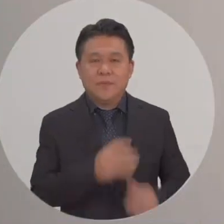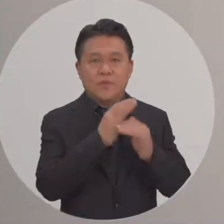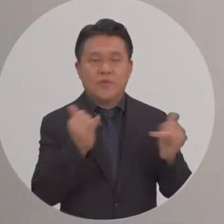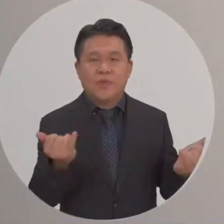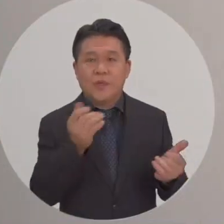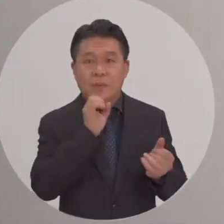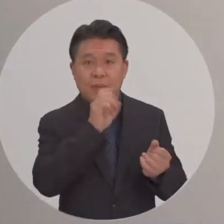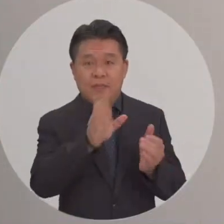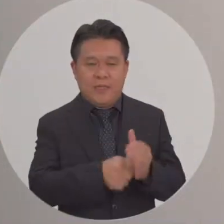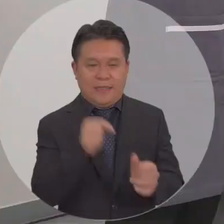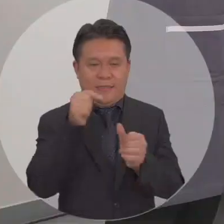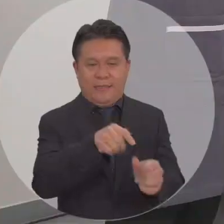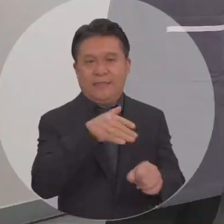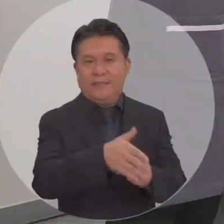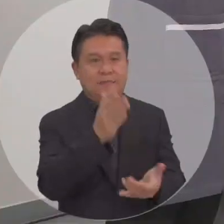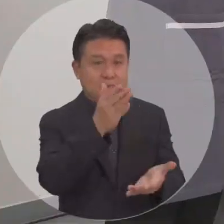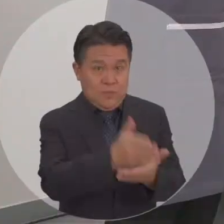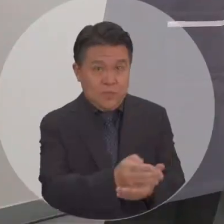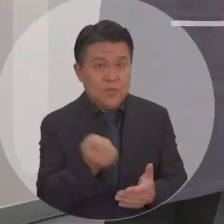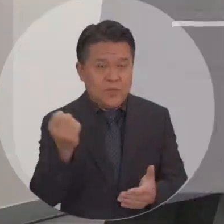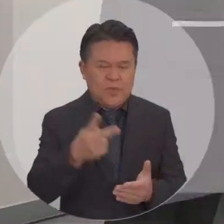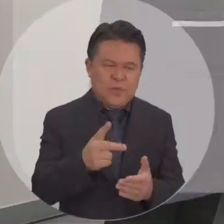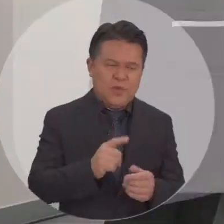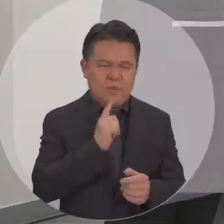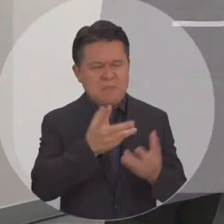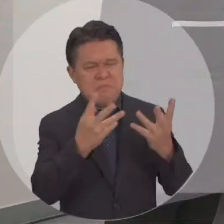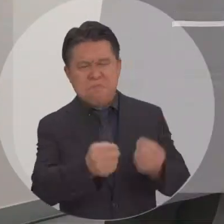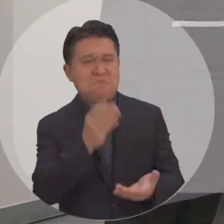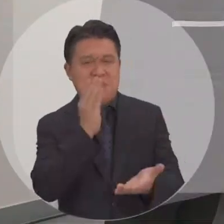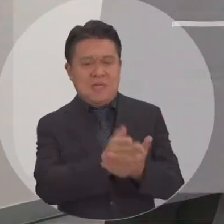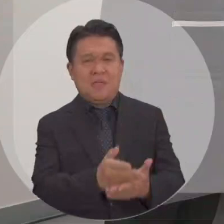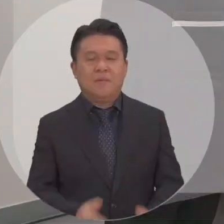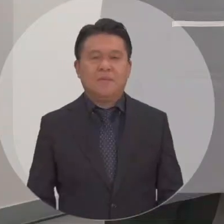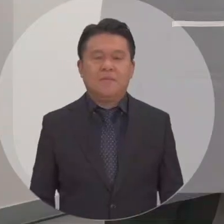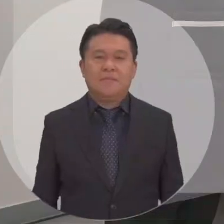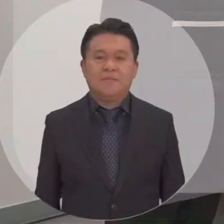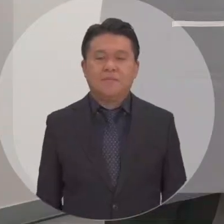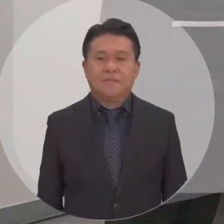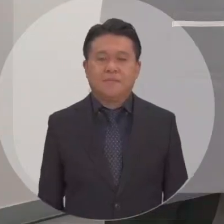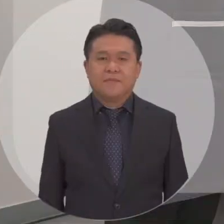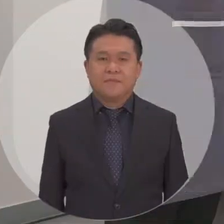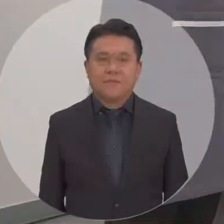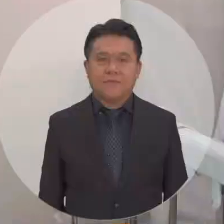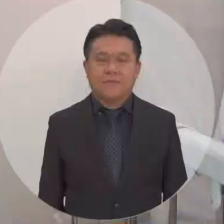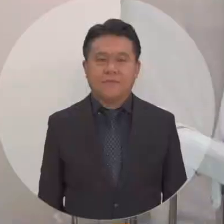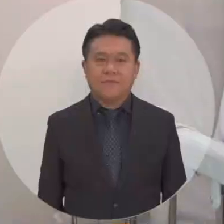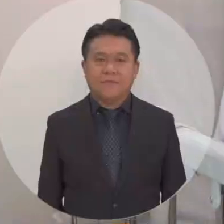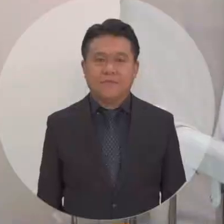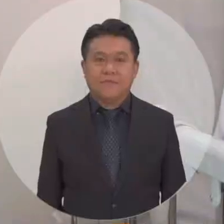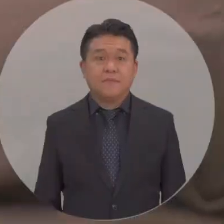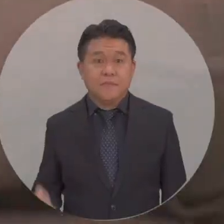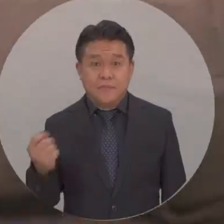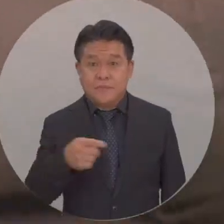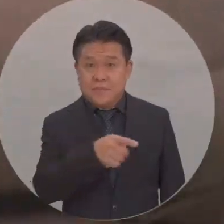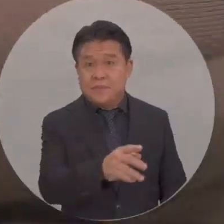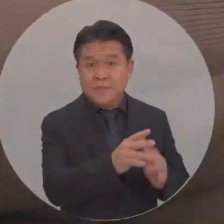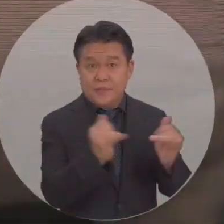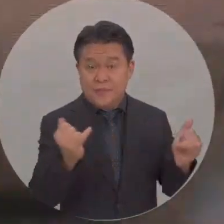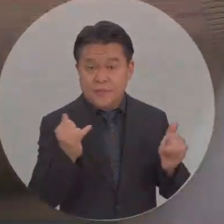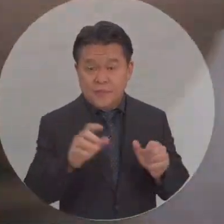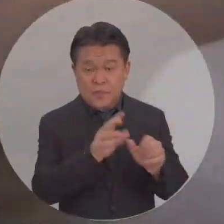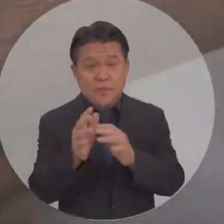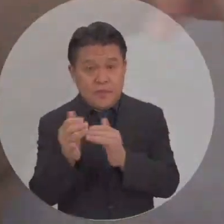대상자에게 명령식으로 이야기하거나 너무 많은 말을 시키지 않도록 주의합니다. 대상자 및 보호자